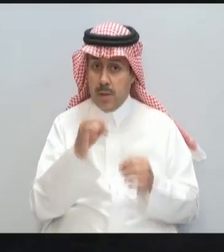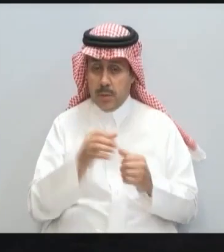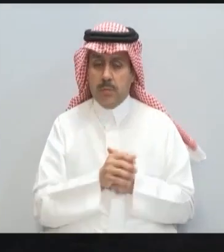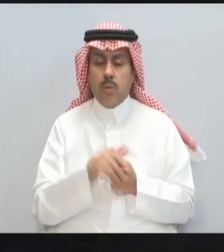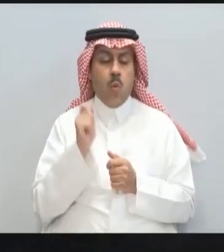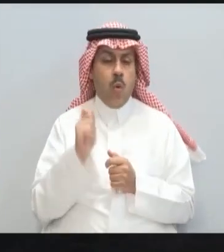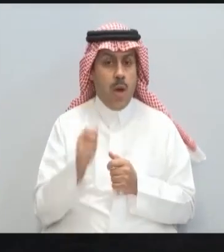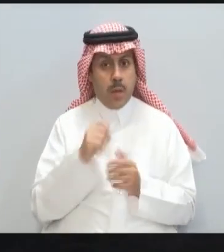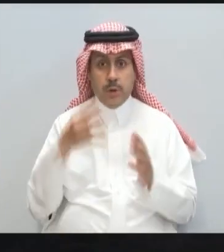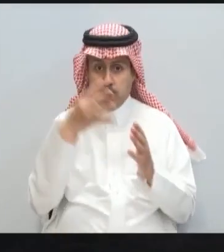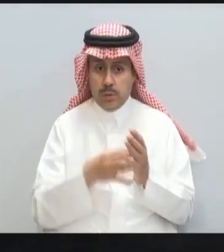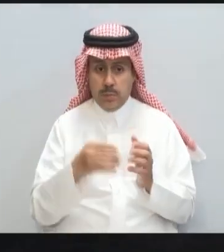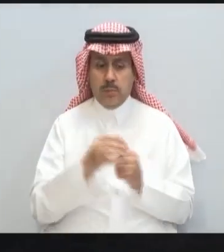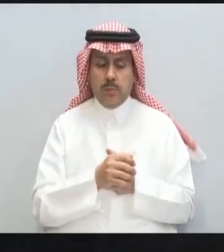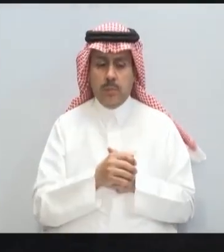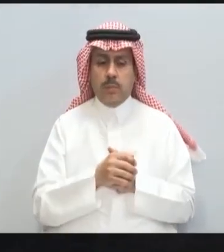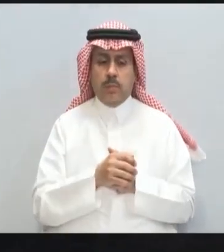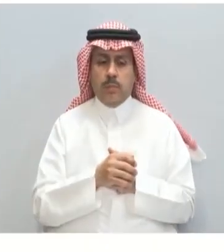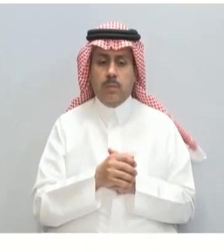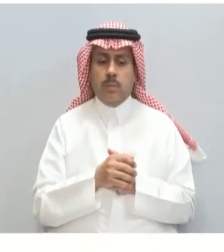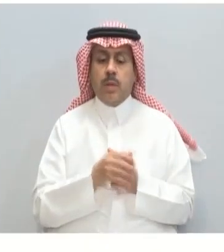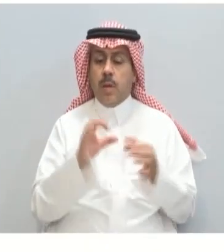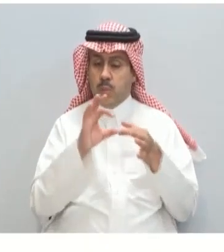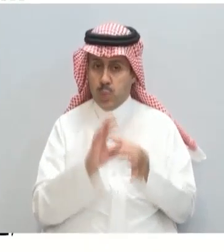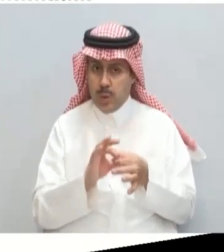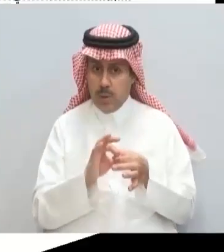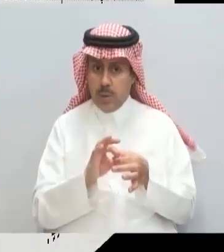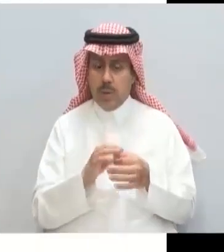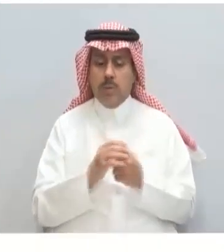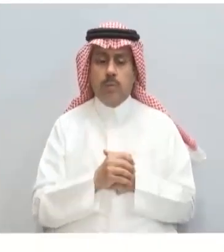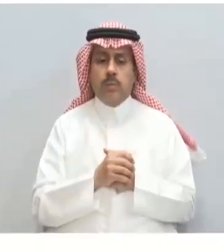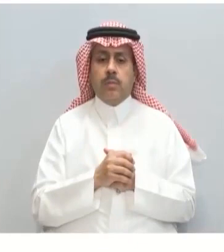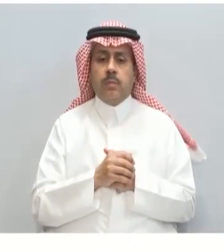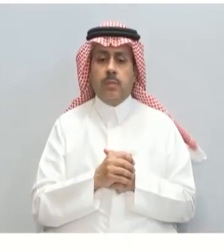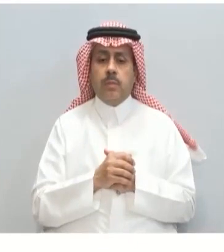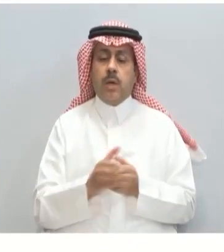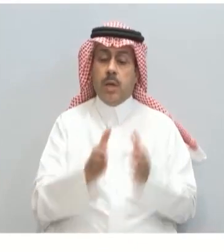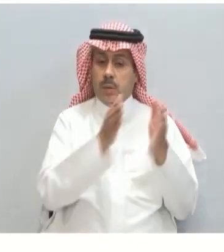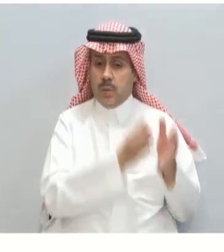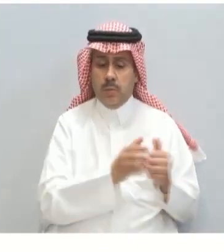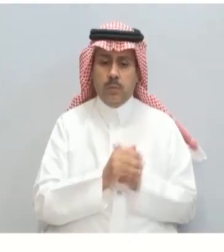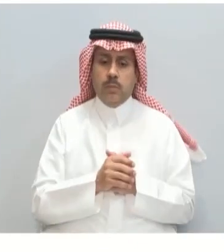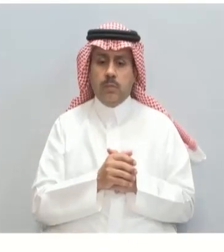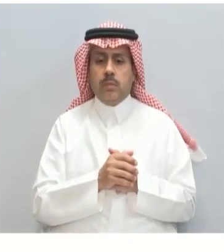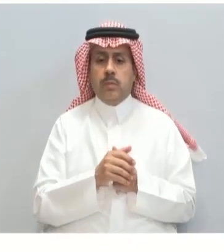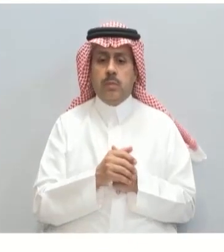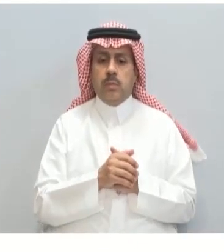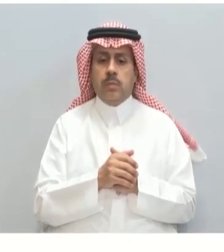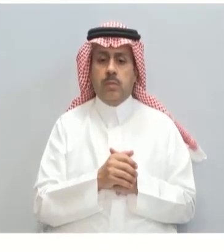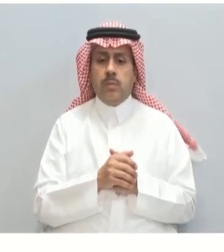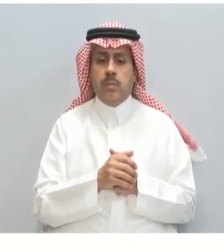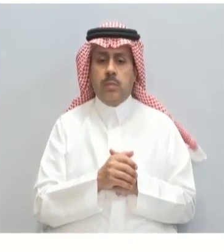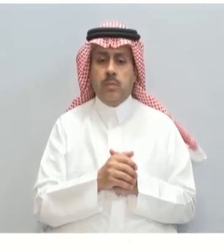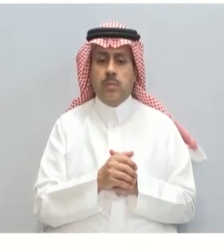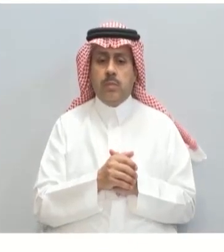والاحكام الشرعيه المرعيه المتعلقه بهؤلاء ناتي واياكم الى تقويم اخر